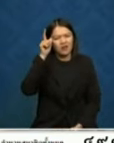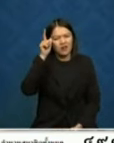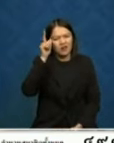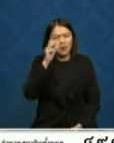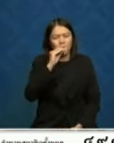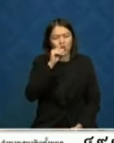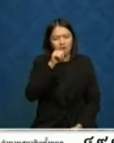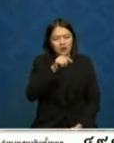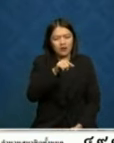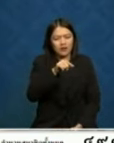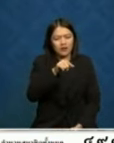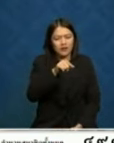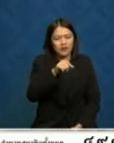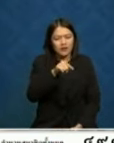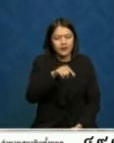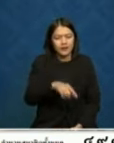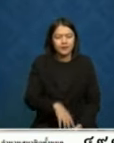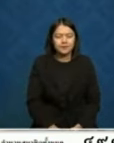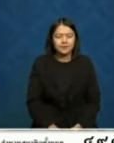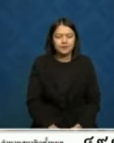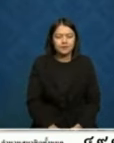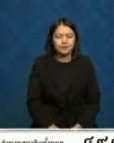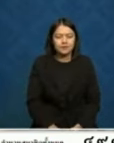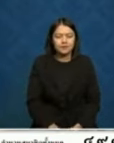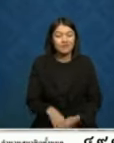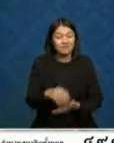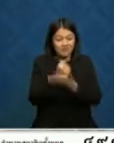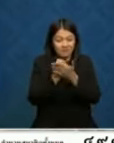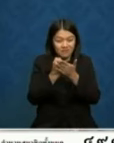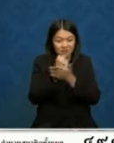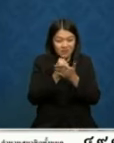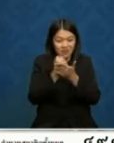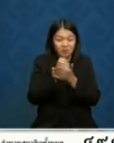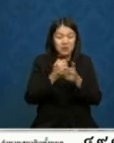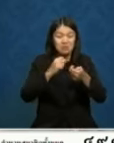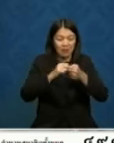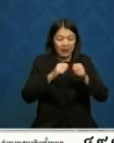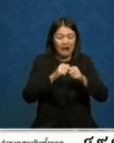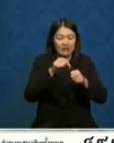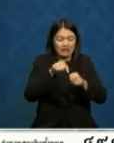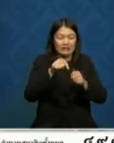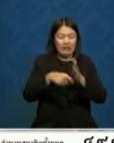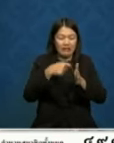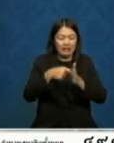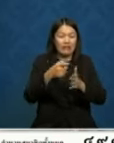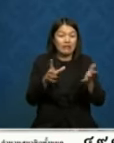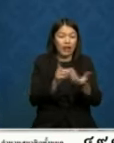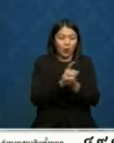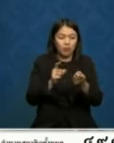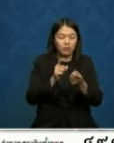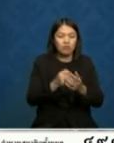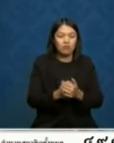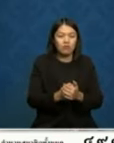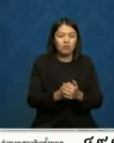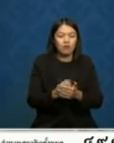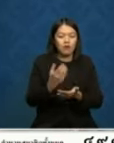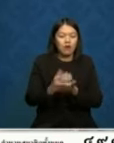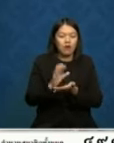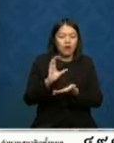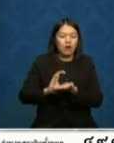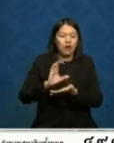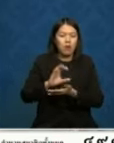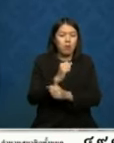วันนี้ท่านประธานครับดังนั้นเมื่อยาเสพติดเป็นต้นตอของปัญหาของสังคมเราการใช้งบประมาณต่